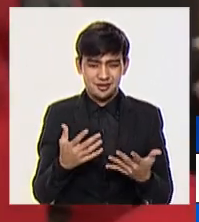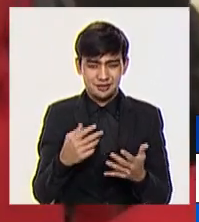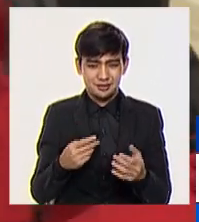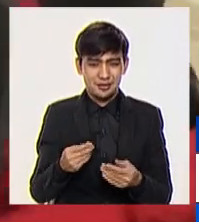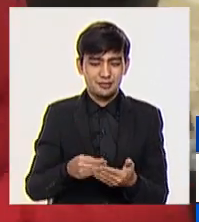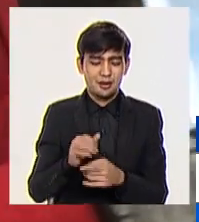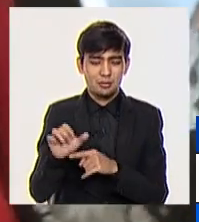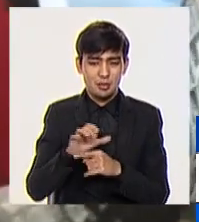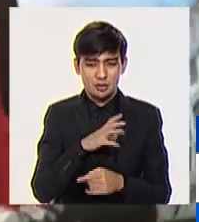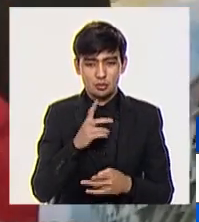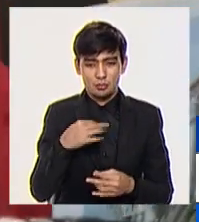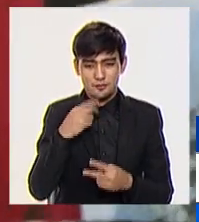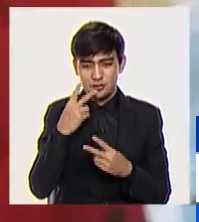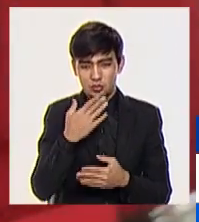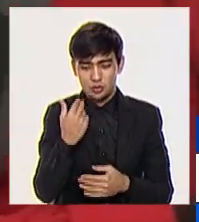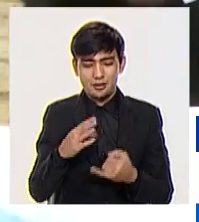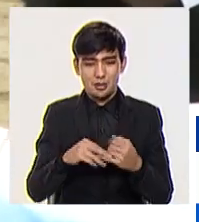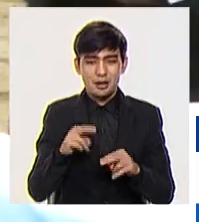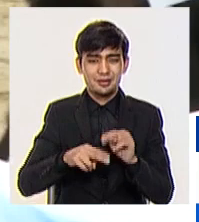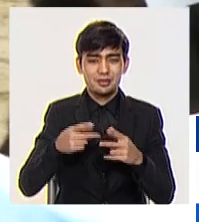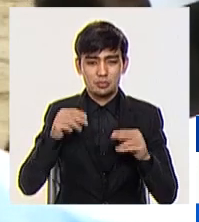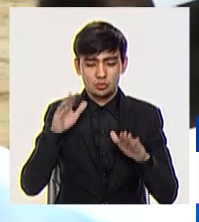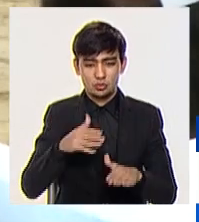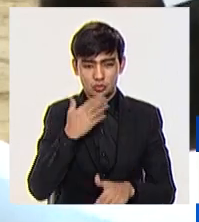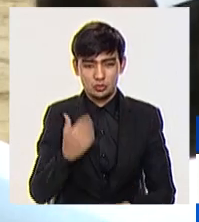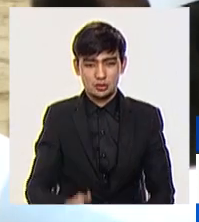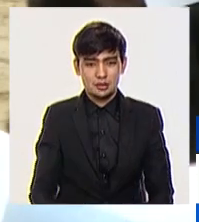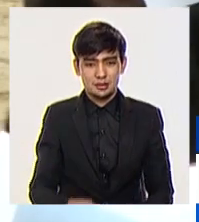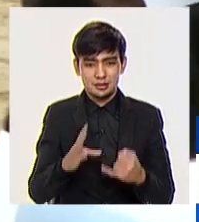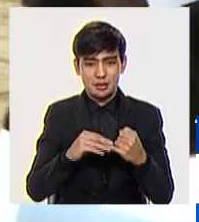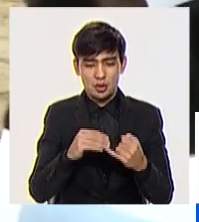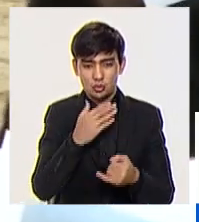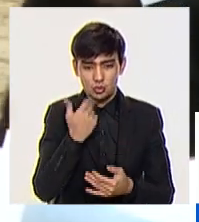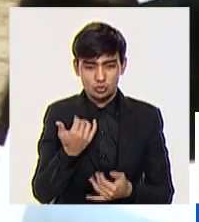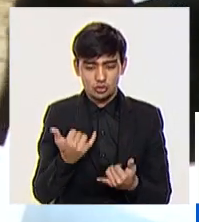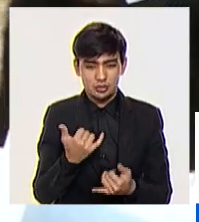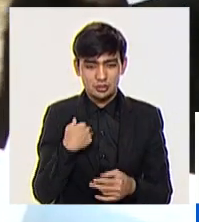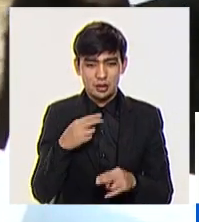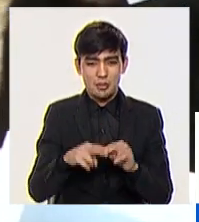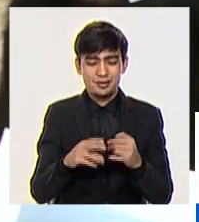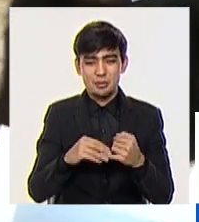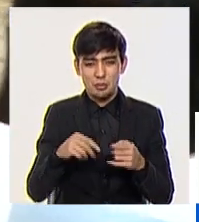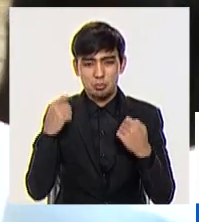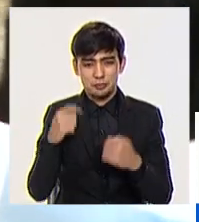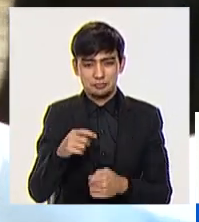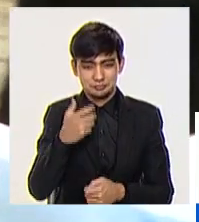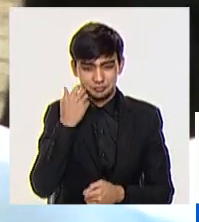Ол үйді көргенде жоқ, салып отқан жер жоқ. Жер жоқ бізге. Біздер қазір жер сатып жіберген басқа